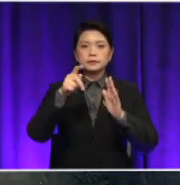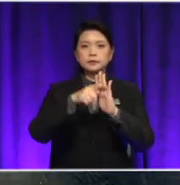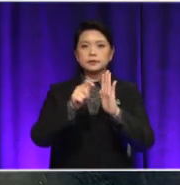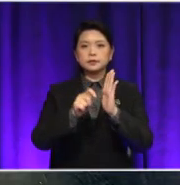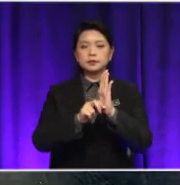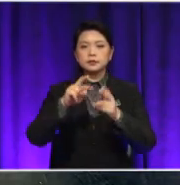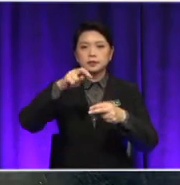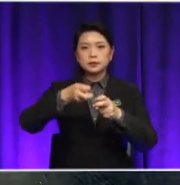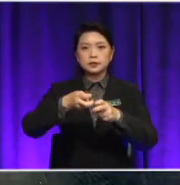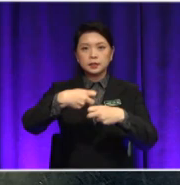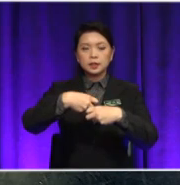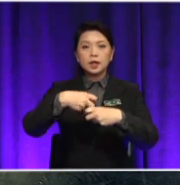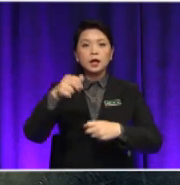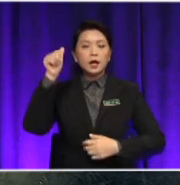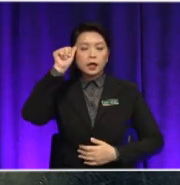Cikgu!